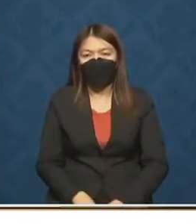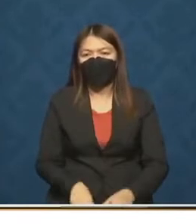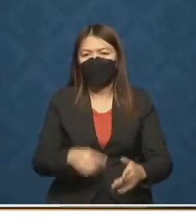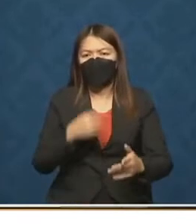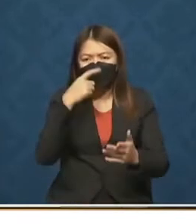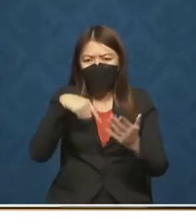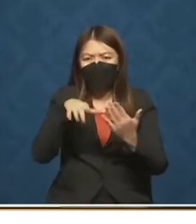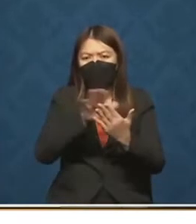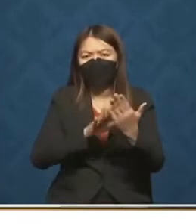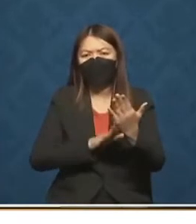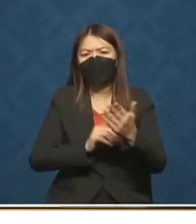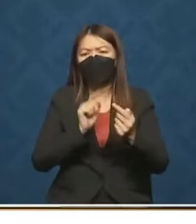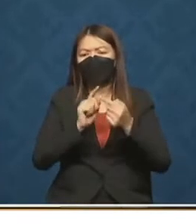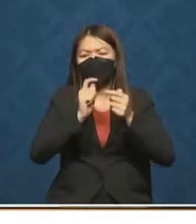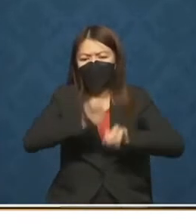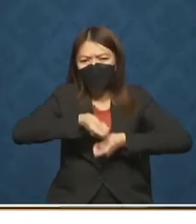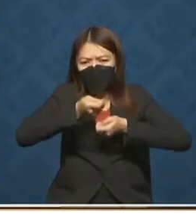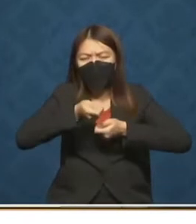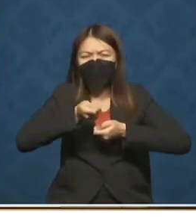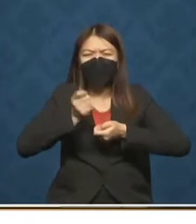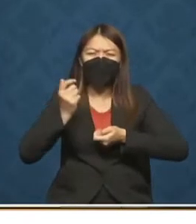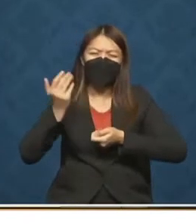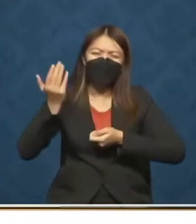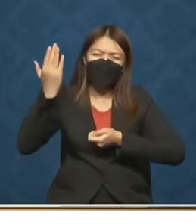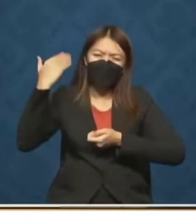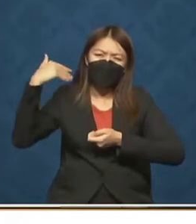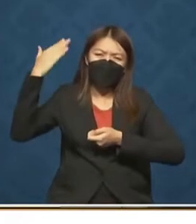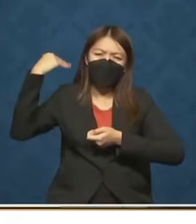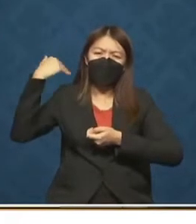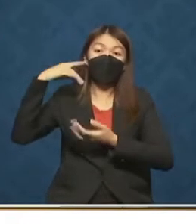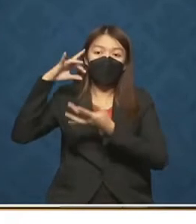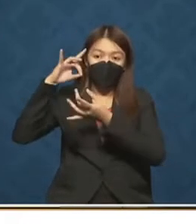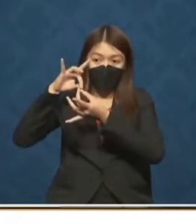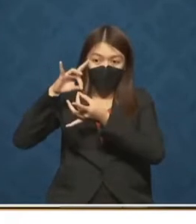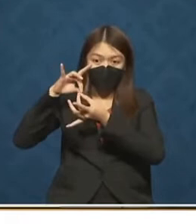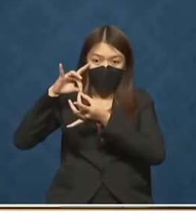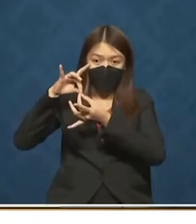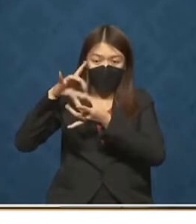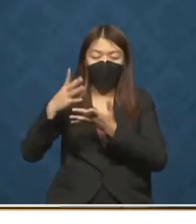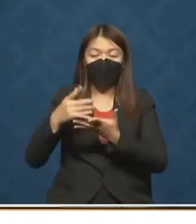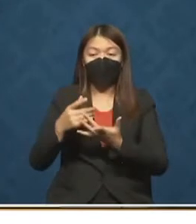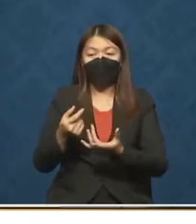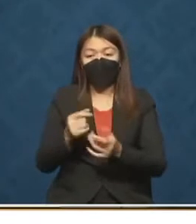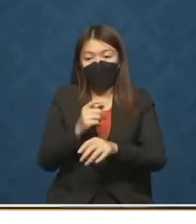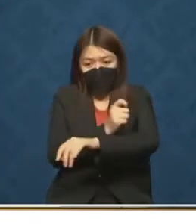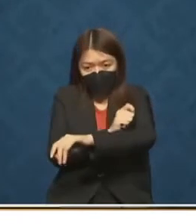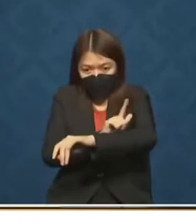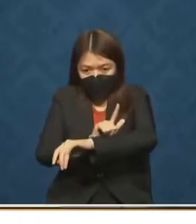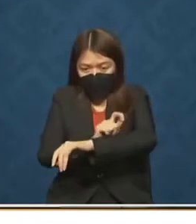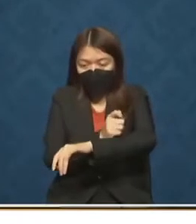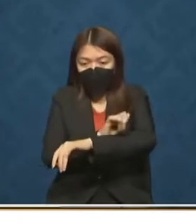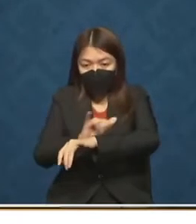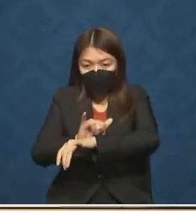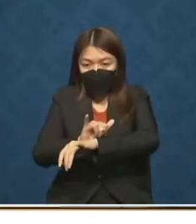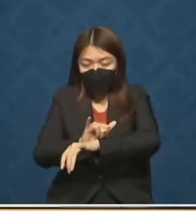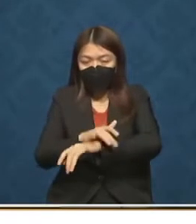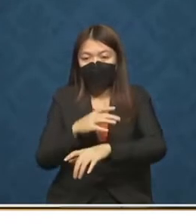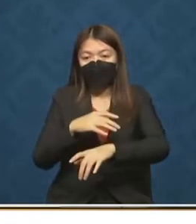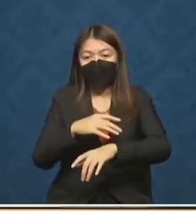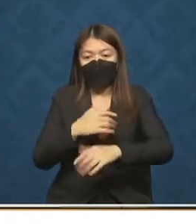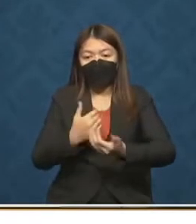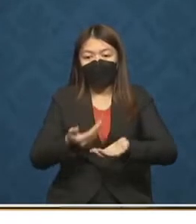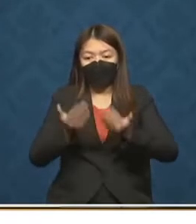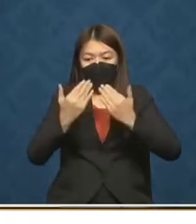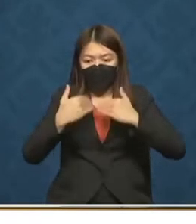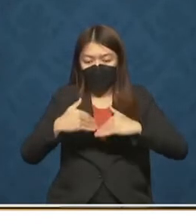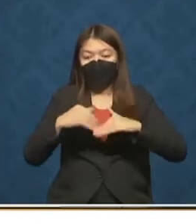เรา เป็ประเทศเกศตกรรมมาตั้งแตุ่ค กรงสโปร์ไทยกรงสีอัธิยา กรุงทนบริและจนมาึงกร